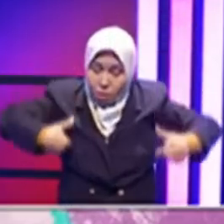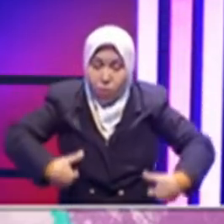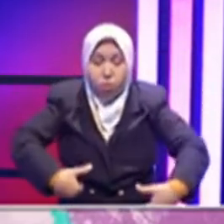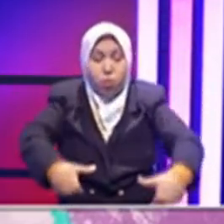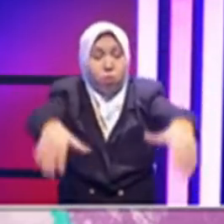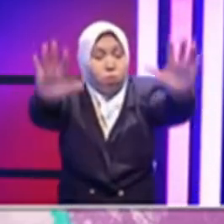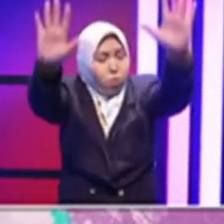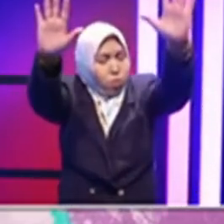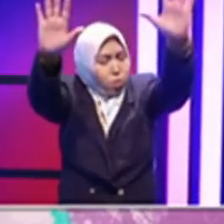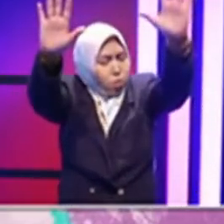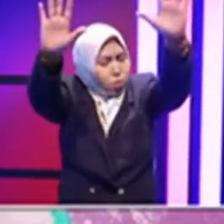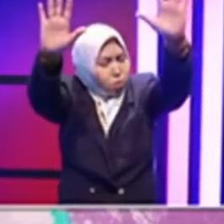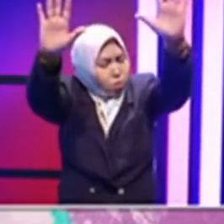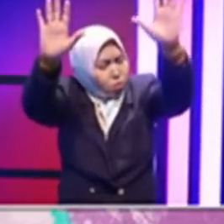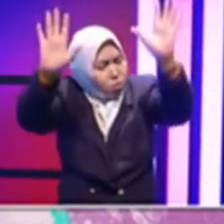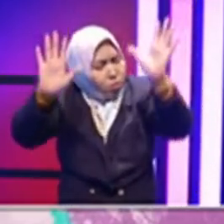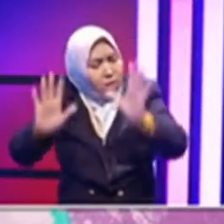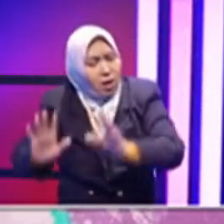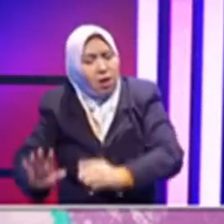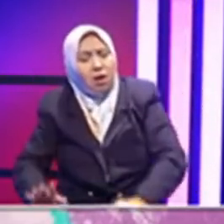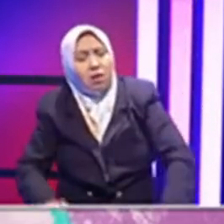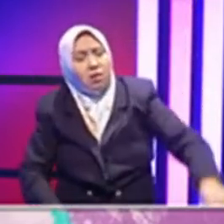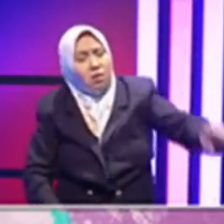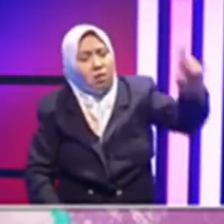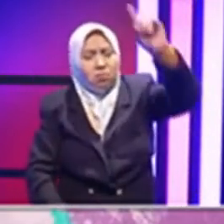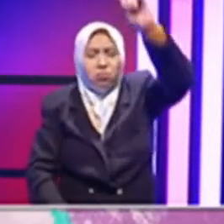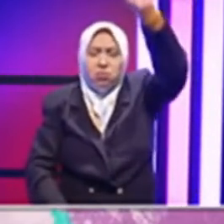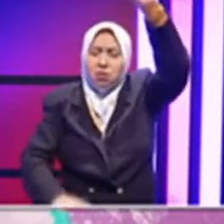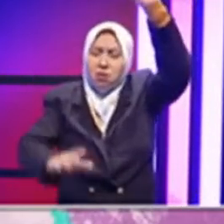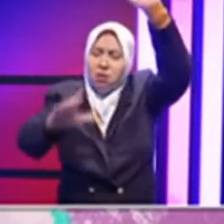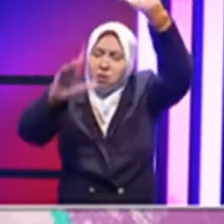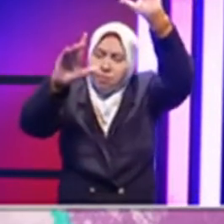وألقينا فيها رواسي